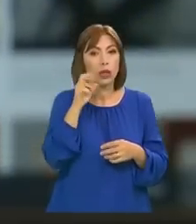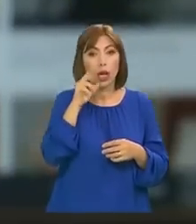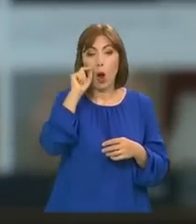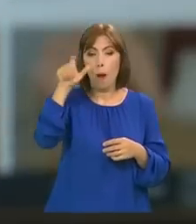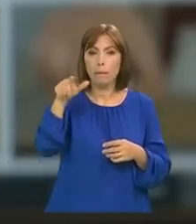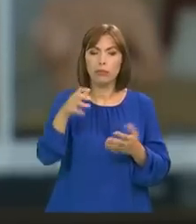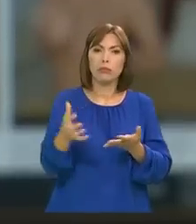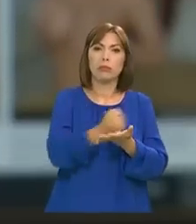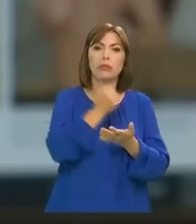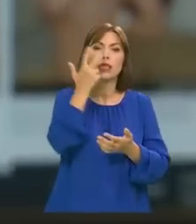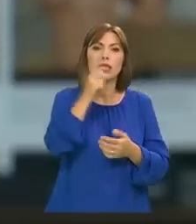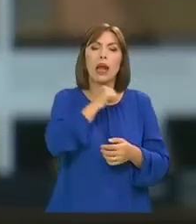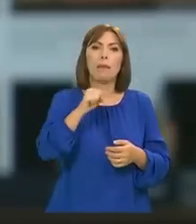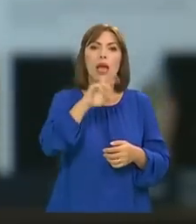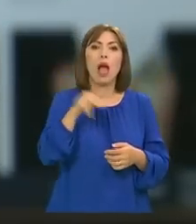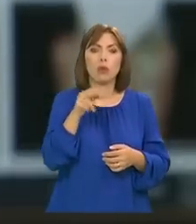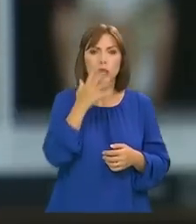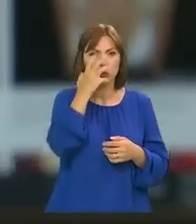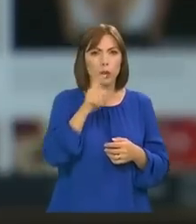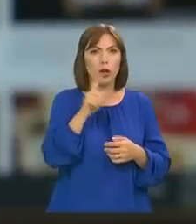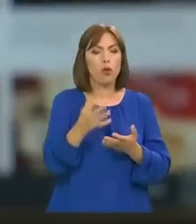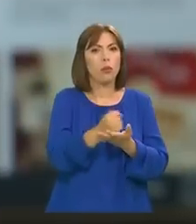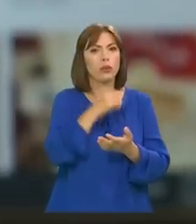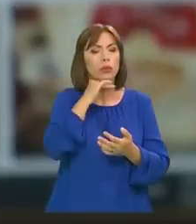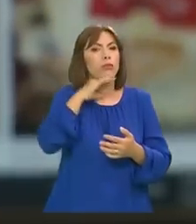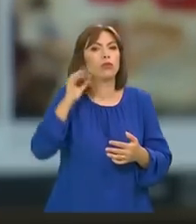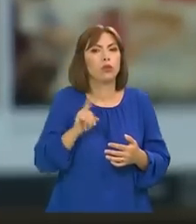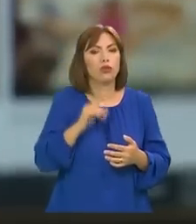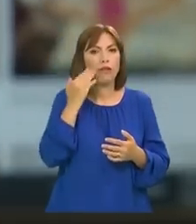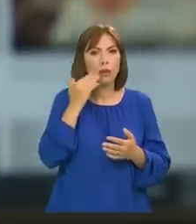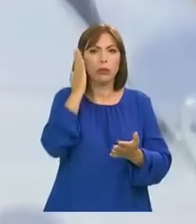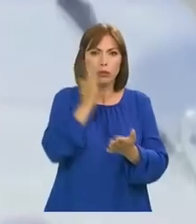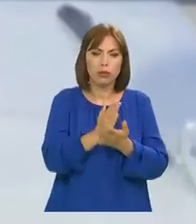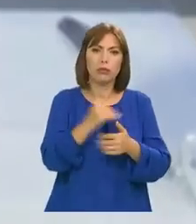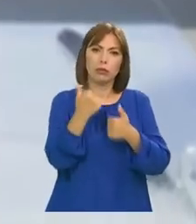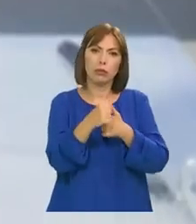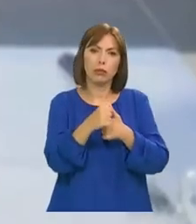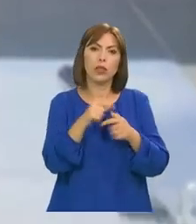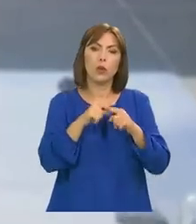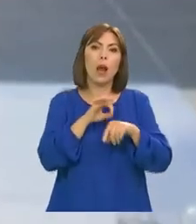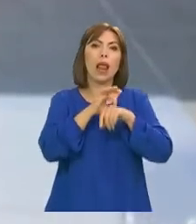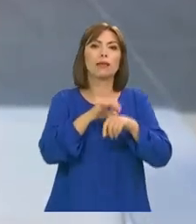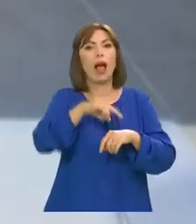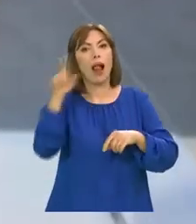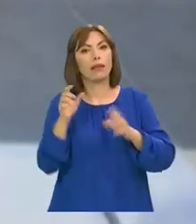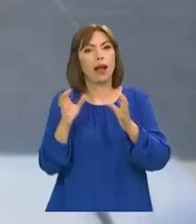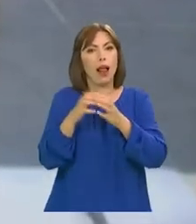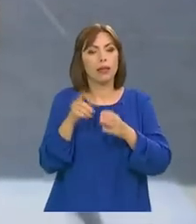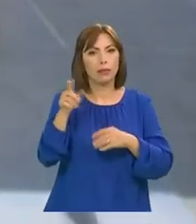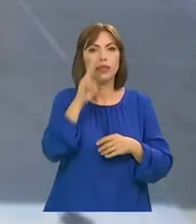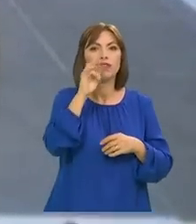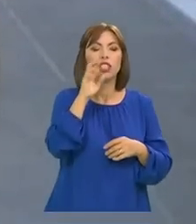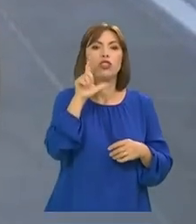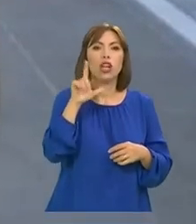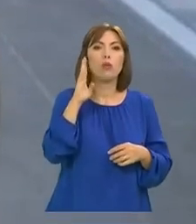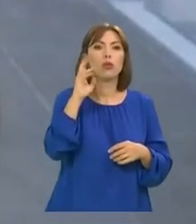Anton a reținut 3.000 de euro. Supărată că nu obține destui bani, femeia a decis să se împrietenească cu liderul altui clan, Virgil Bușă.